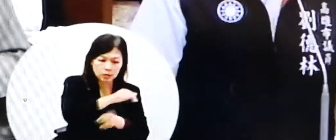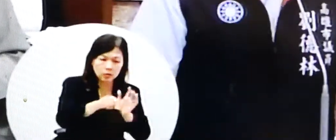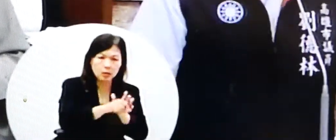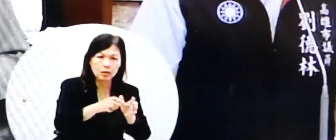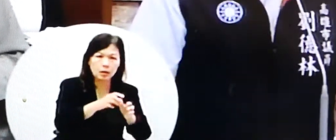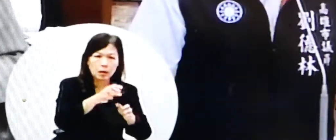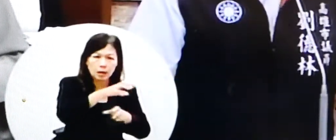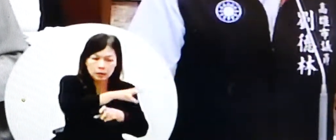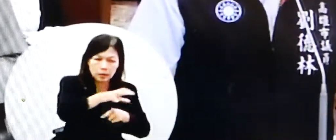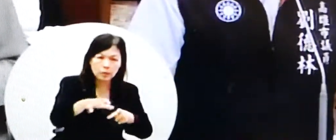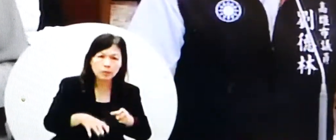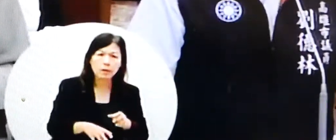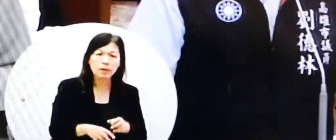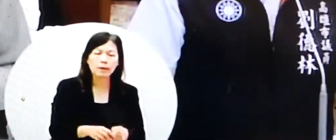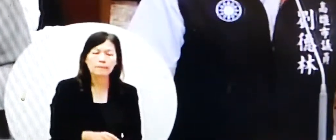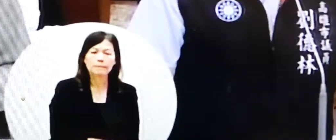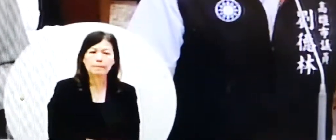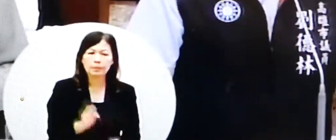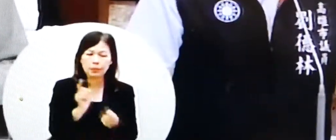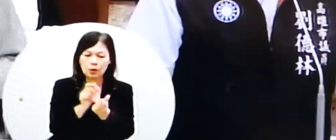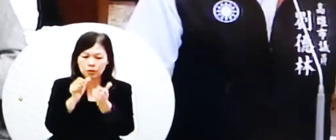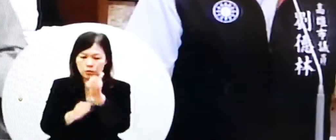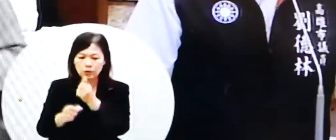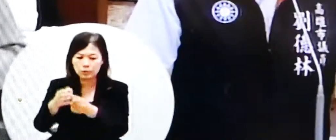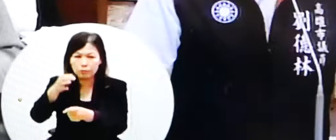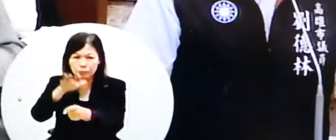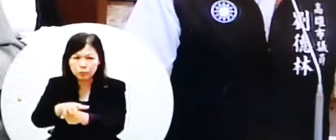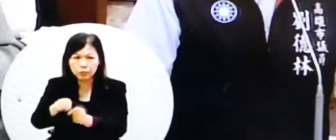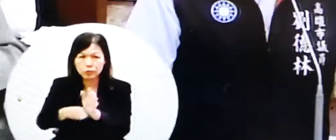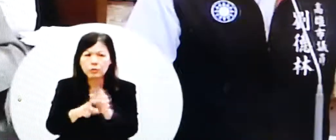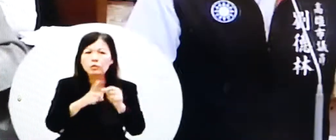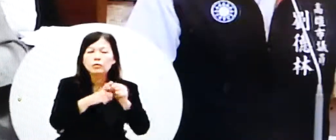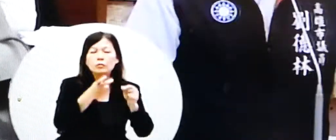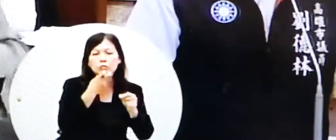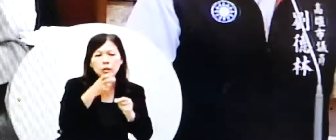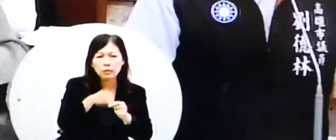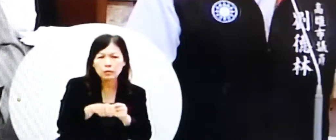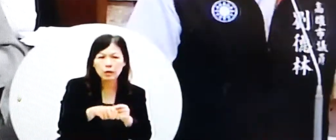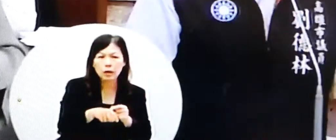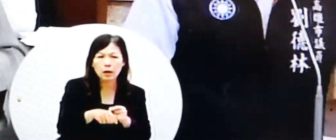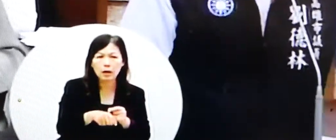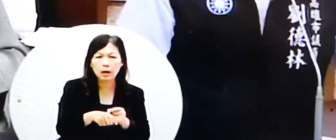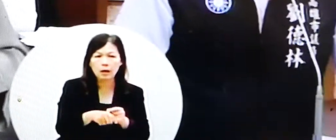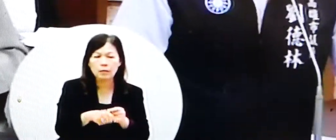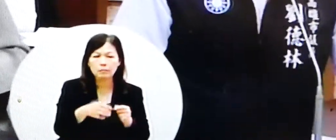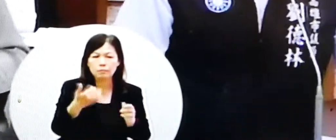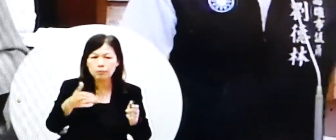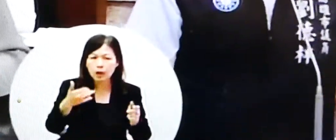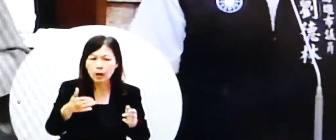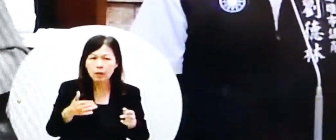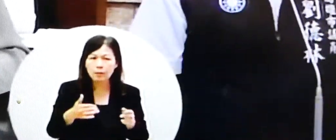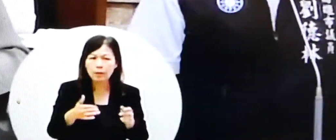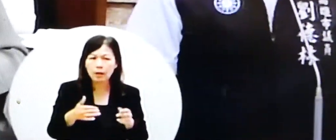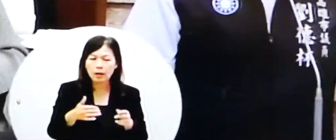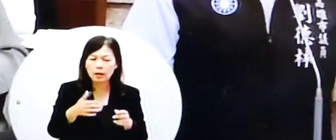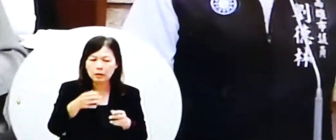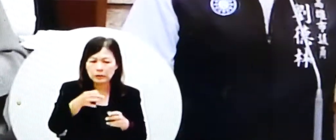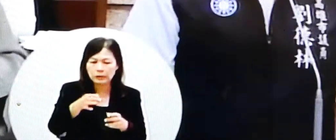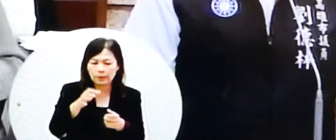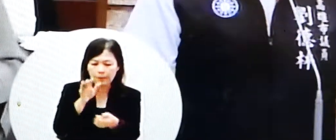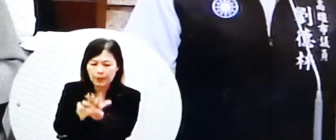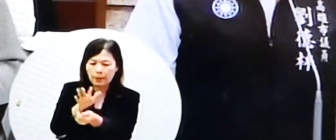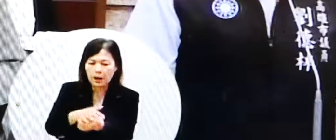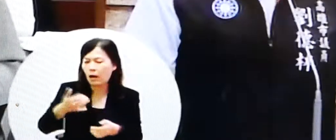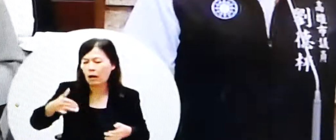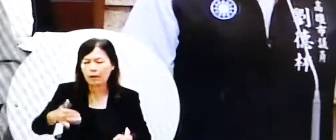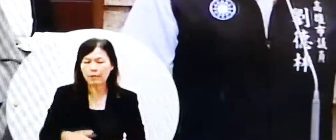生育补助的部分，中央在这个部分是还没有有一个经费上的挹注，所以高雄市政府内